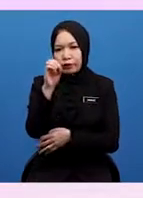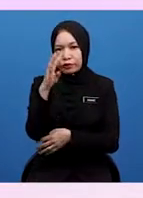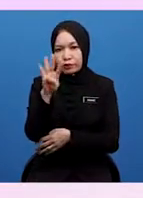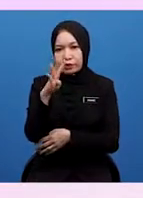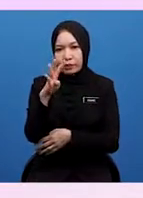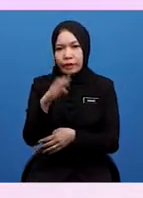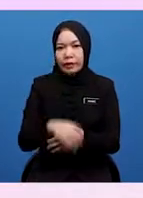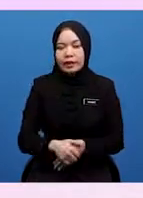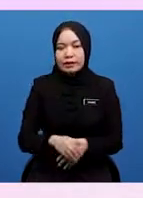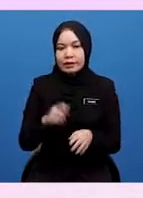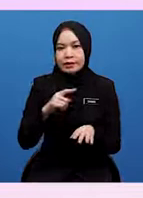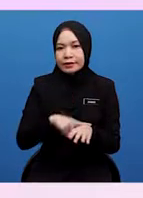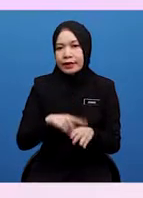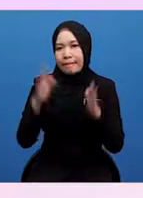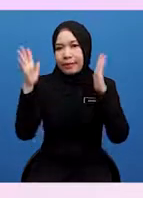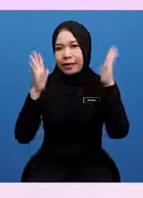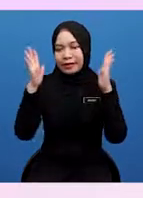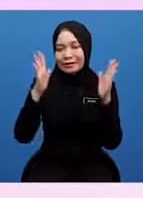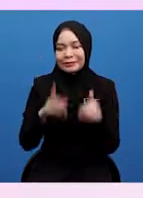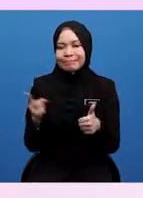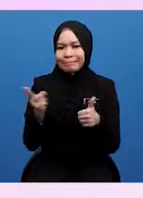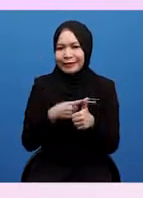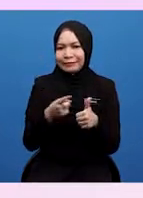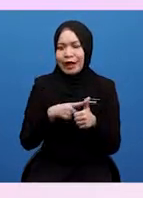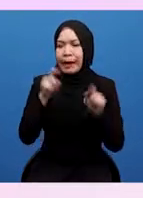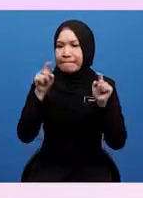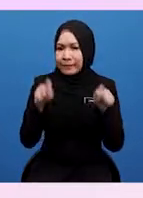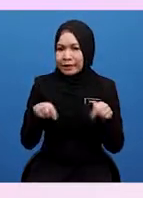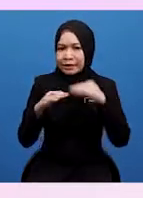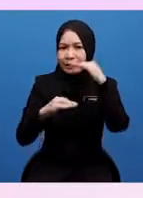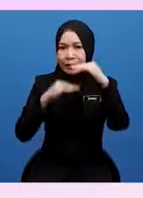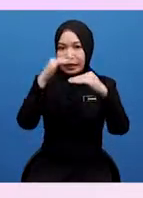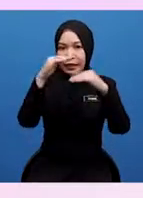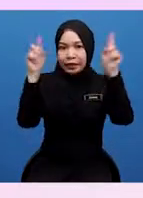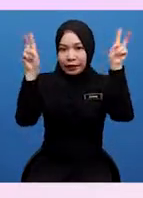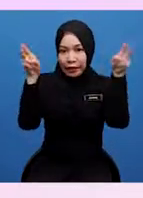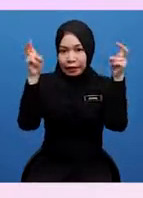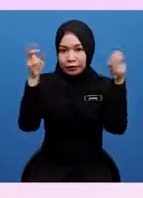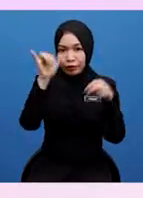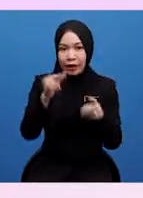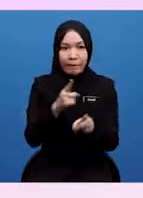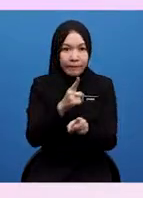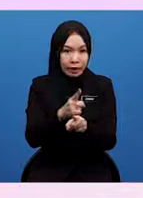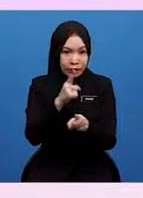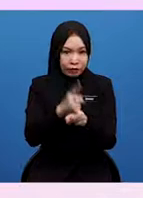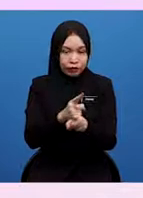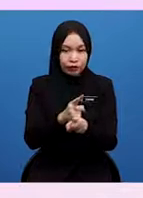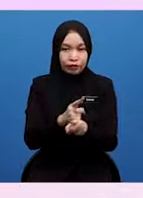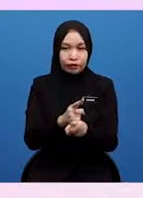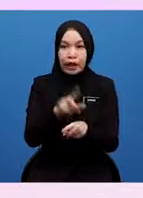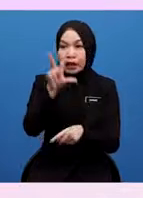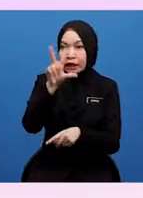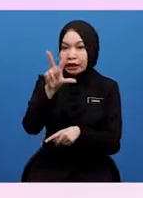Perkara pertama yang perlu dilakukan ialah membina tajuk yang betul. Tiga item utama yang